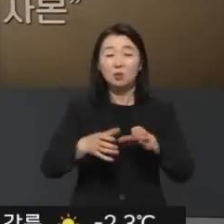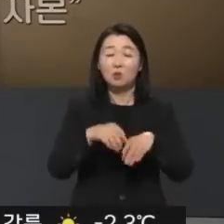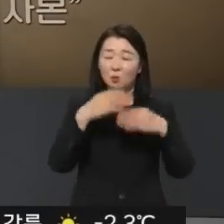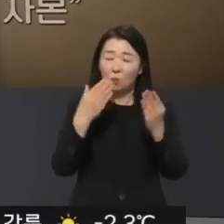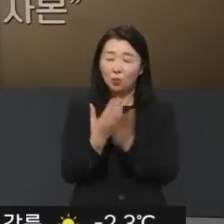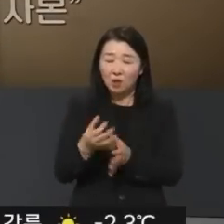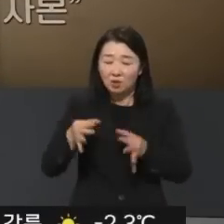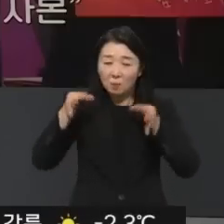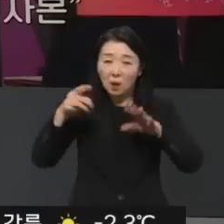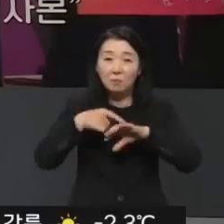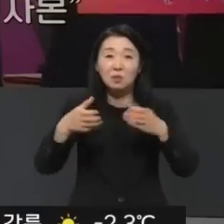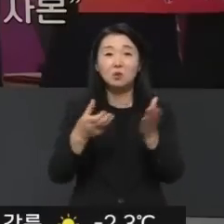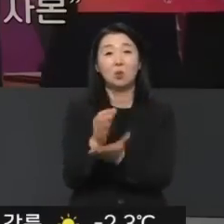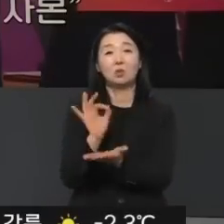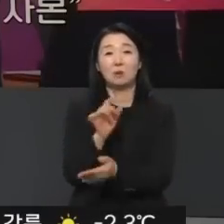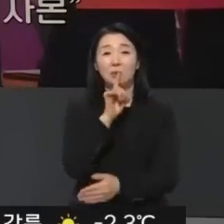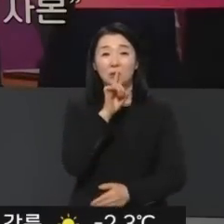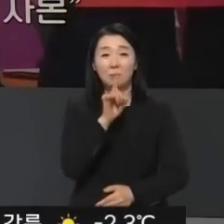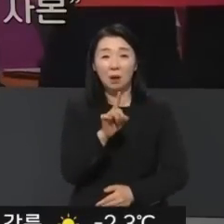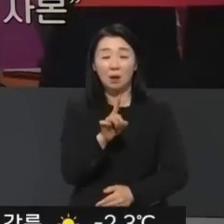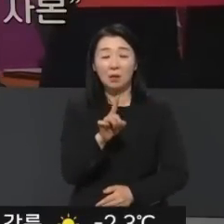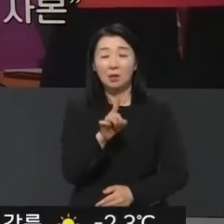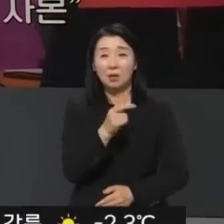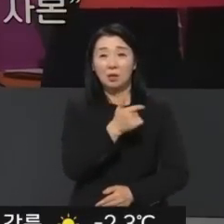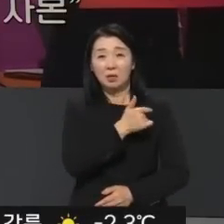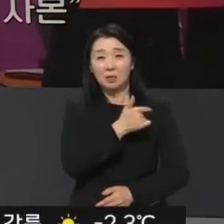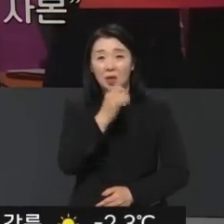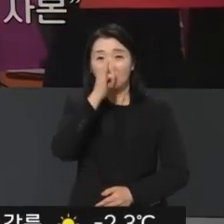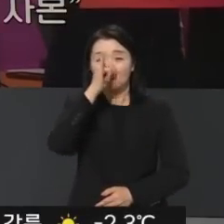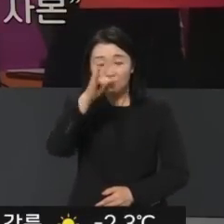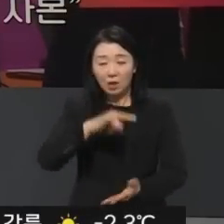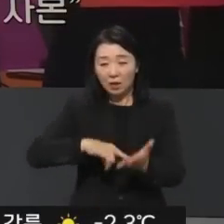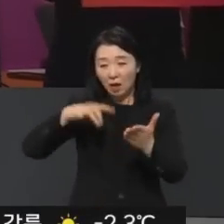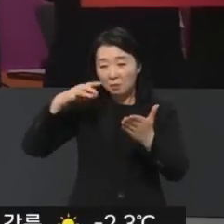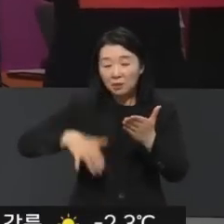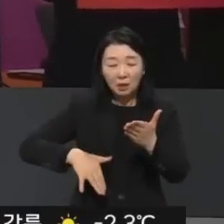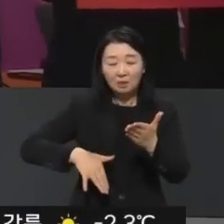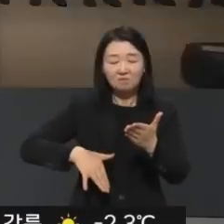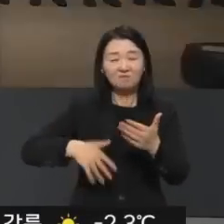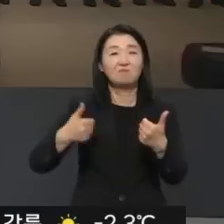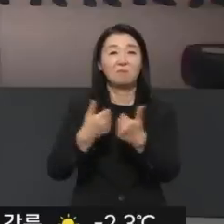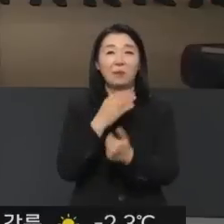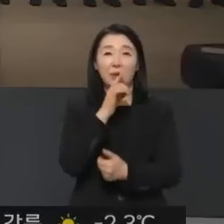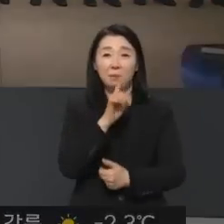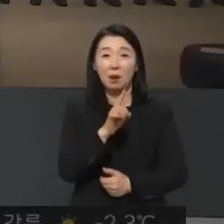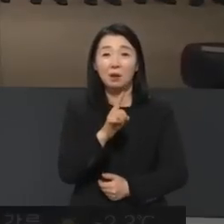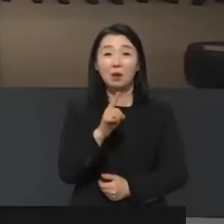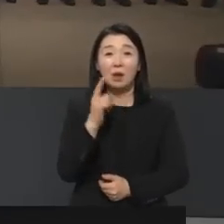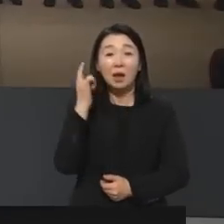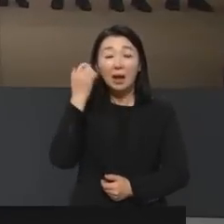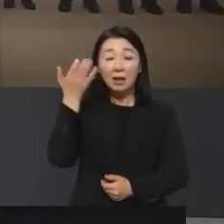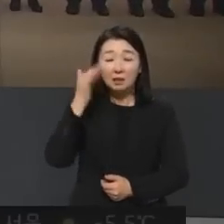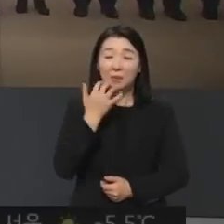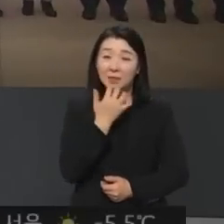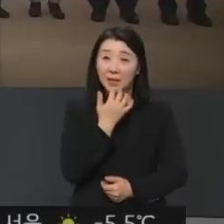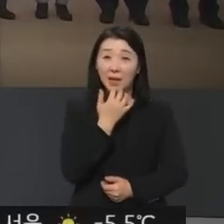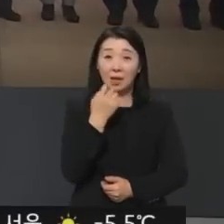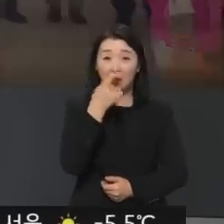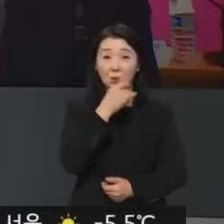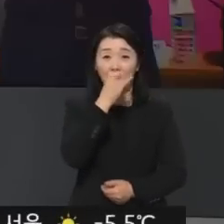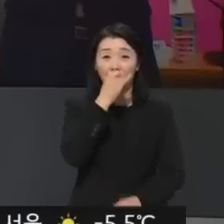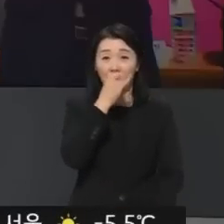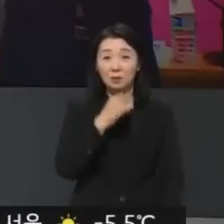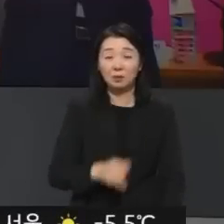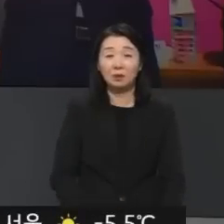건설한 민족자본이라면서 이 초부자감세 프레임을 반박했습니다. 그런데 여기서 또 색깔론이 등장합니다. 이